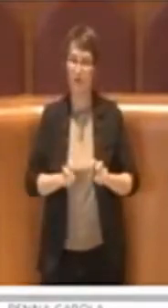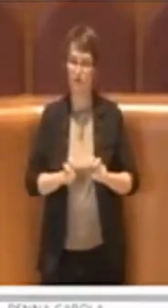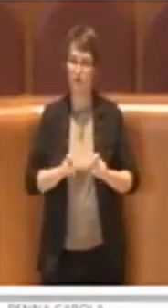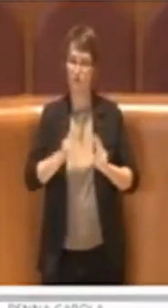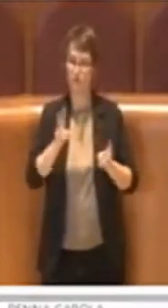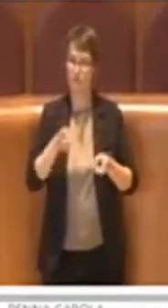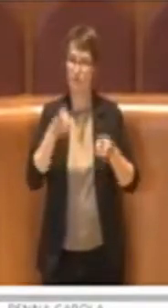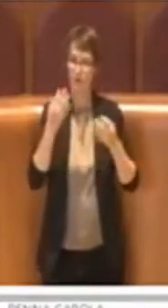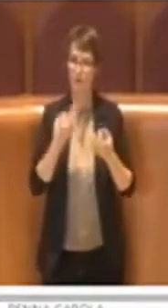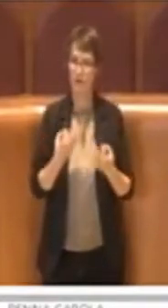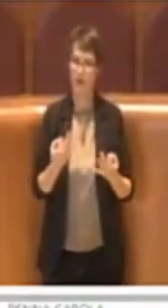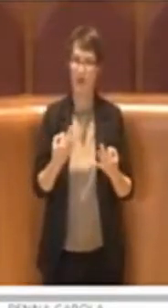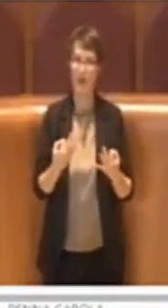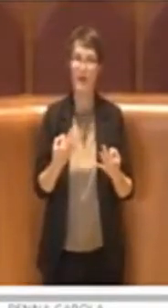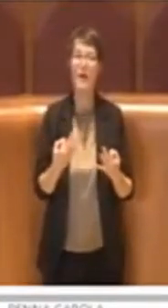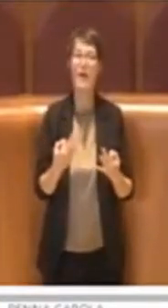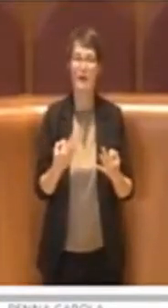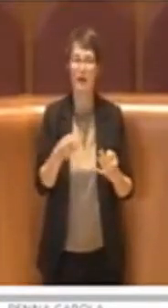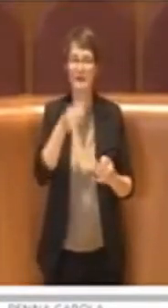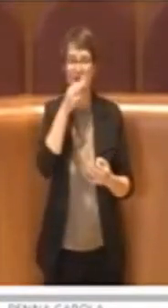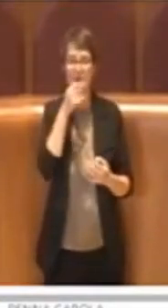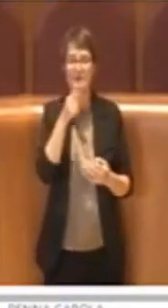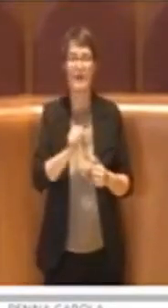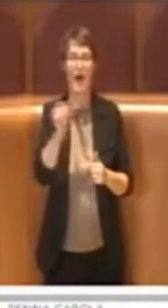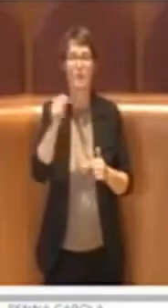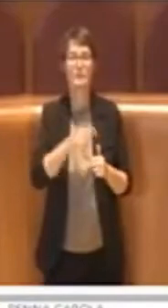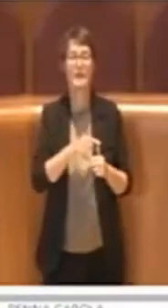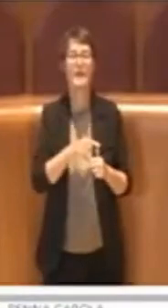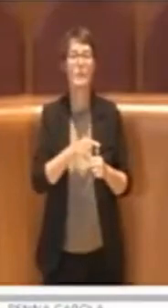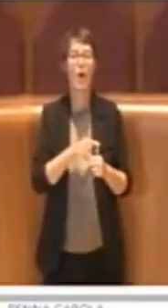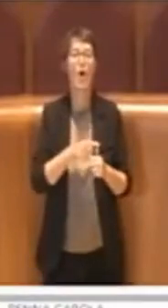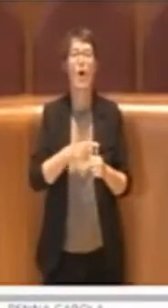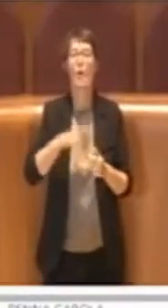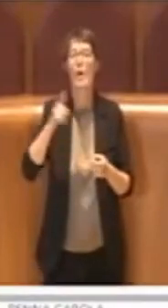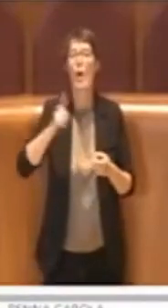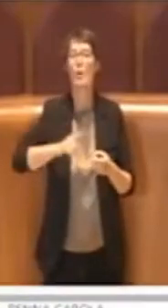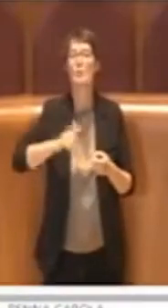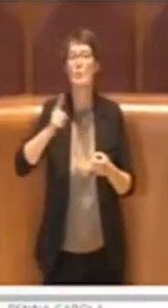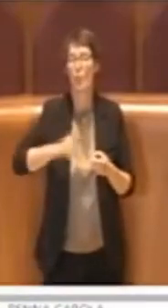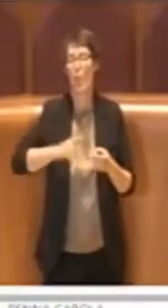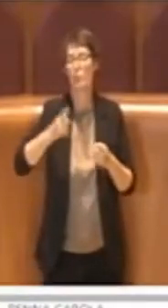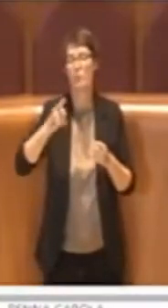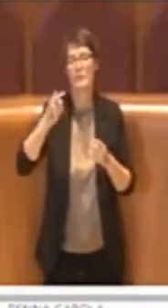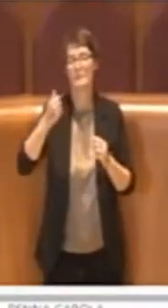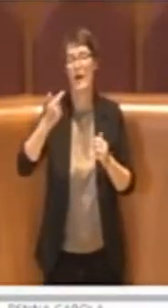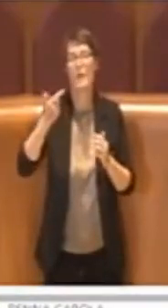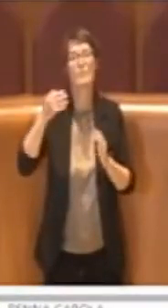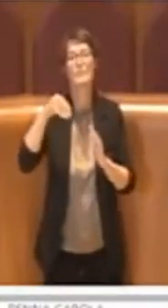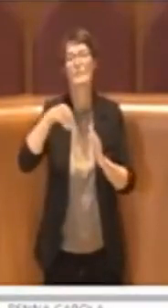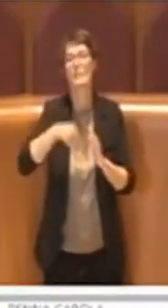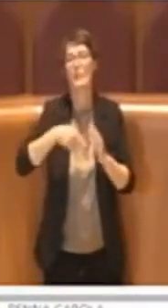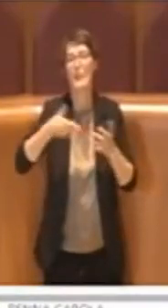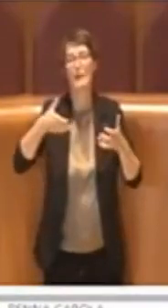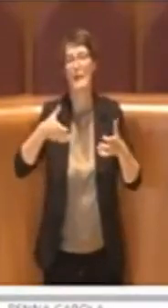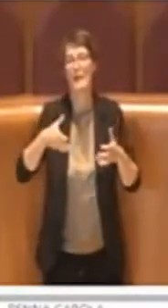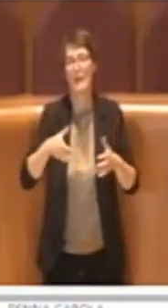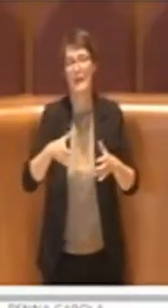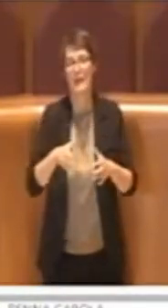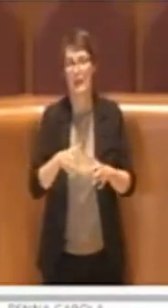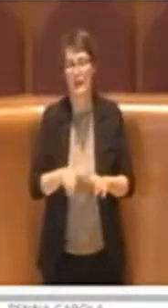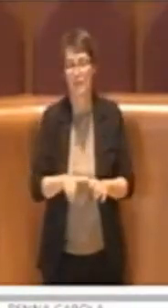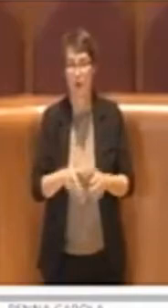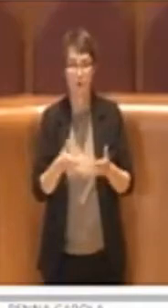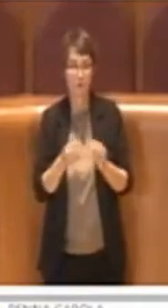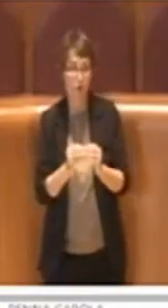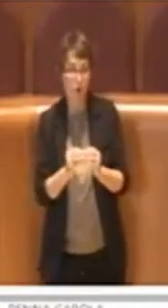significa innanzitutto ridurre al minimo quelli che sono i consumi. E come si ottiene? Si ottiene in ambito sempre civile